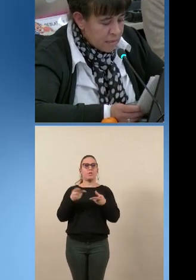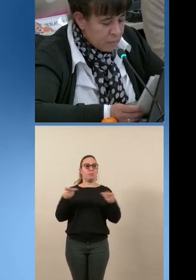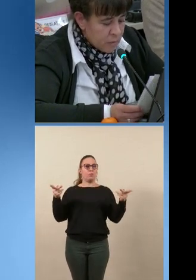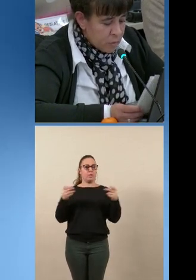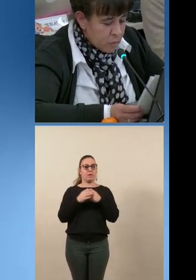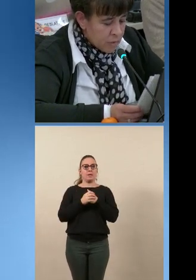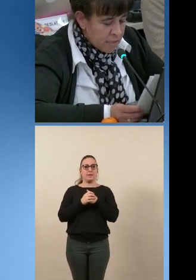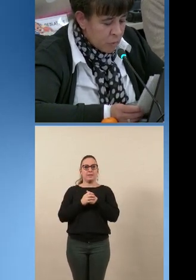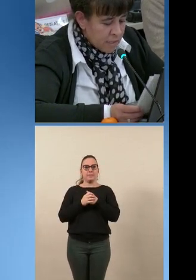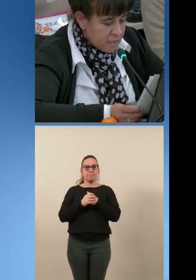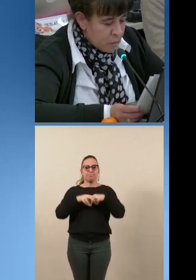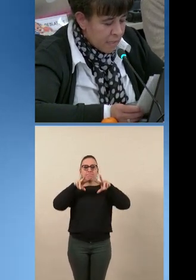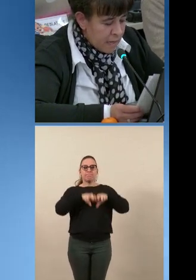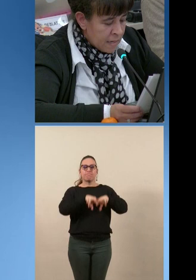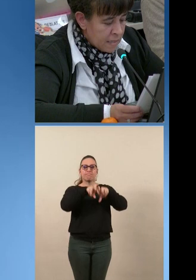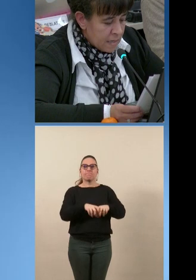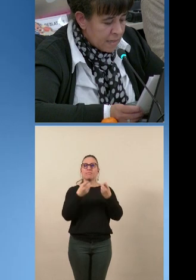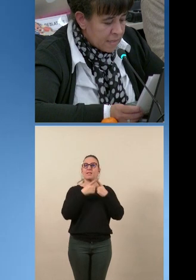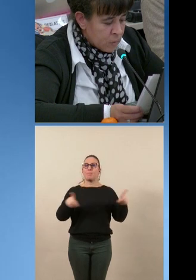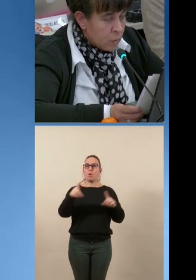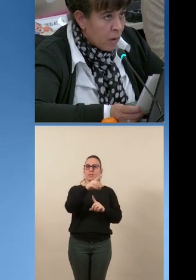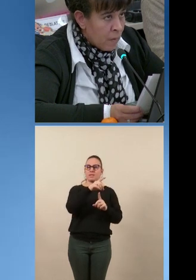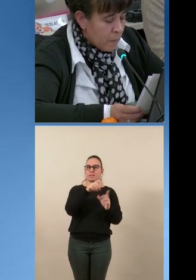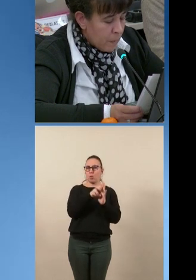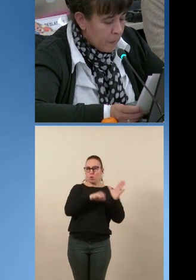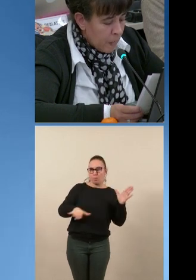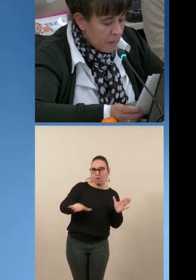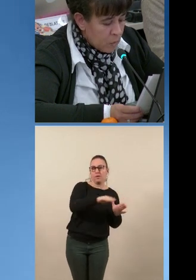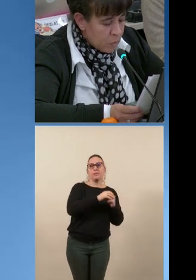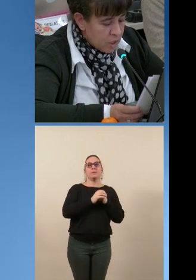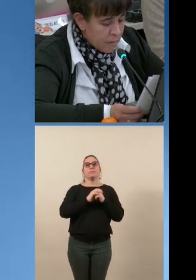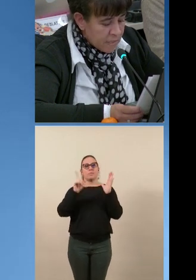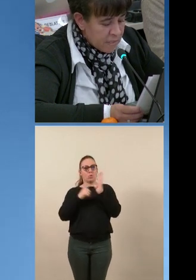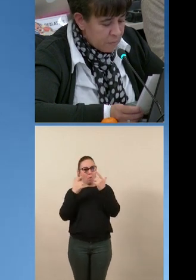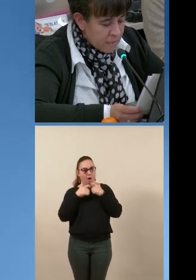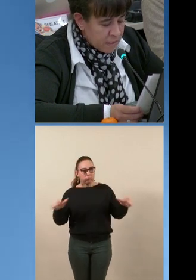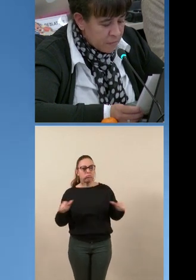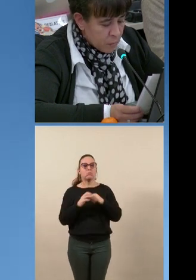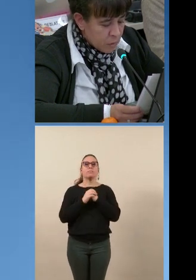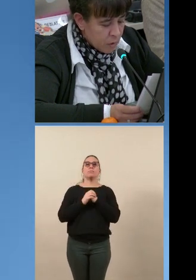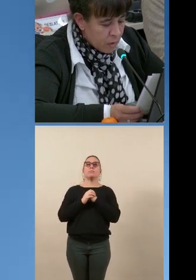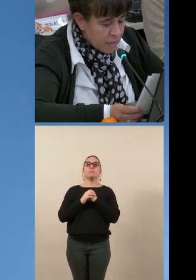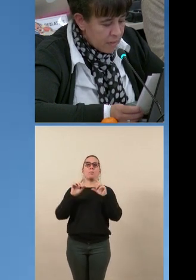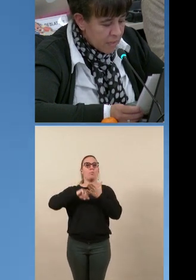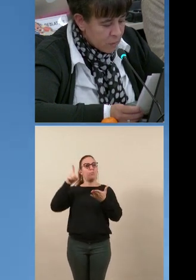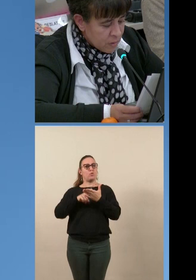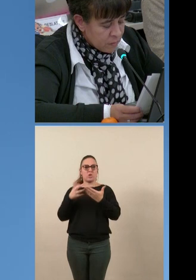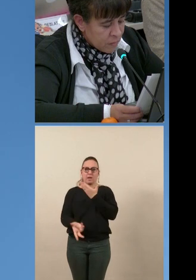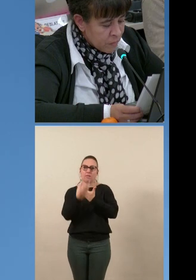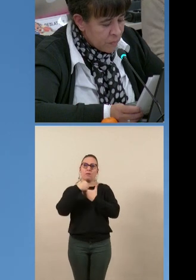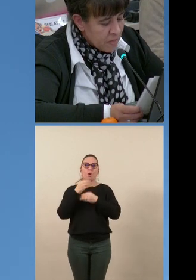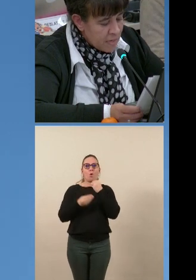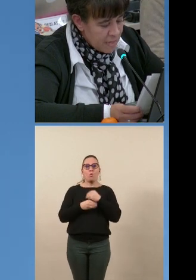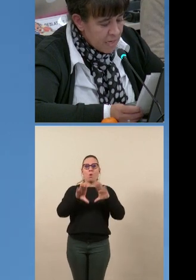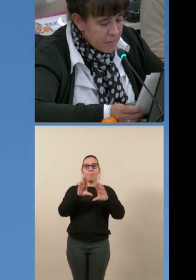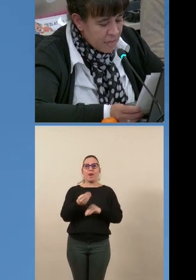les travaux d'étude sur la démocratie locale l'accès au droit le budget participatif ou encore les places aux enfants